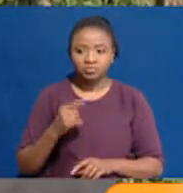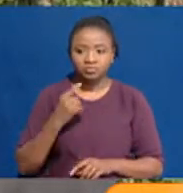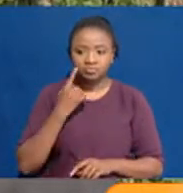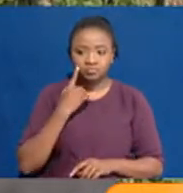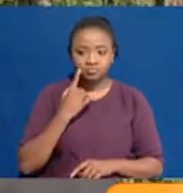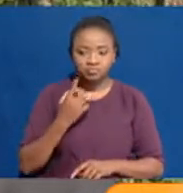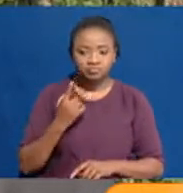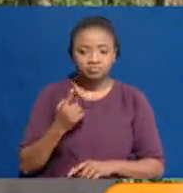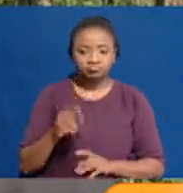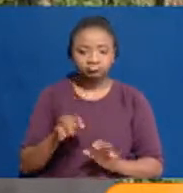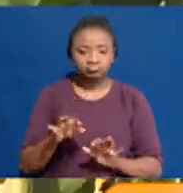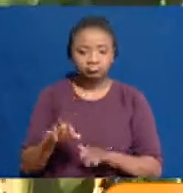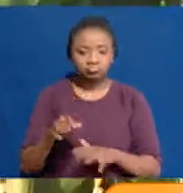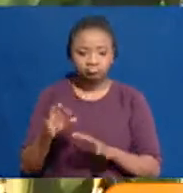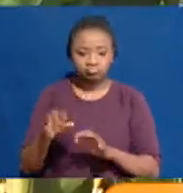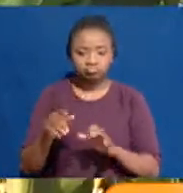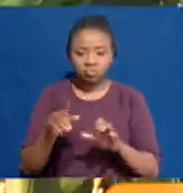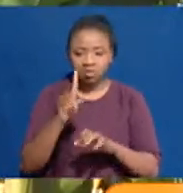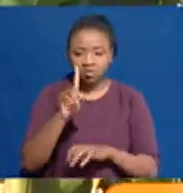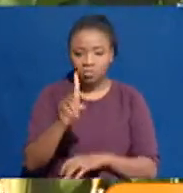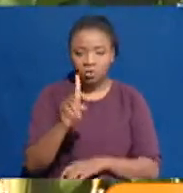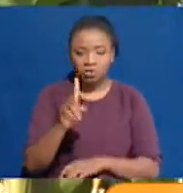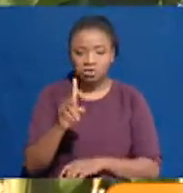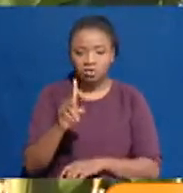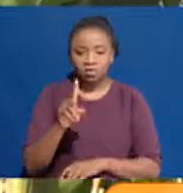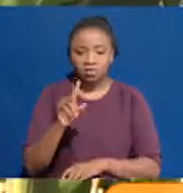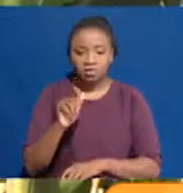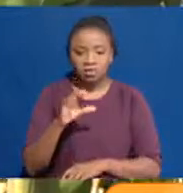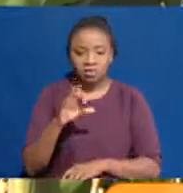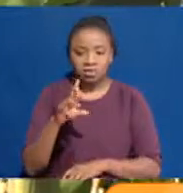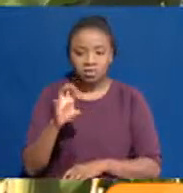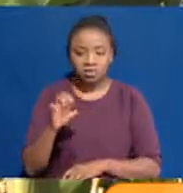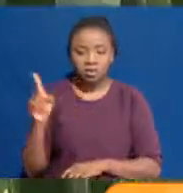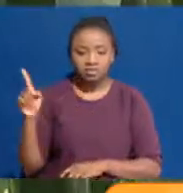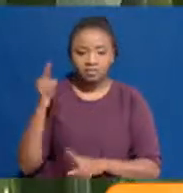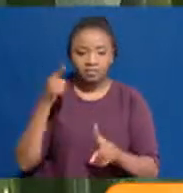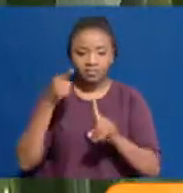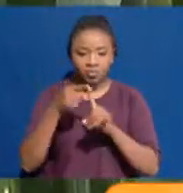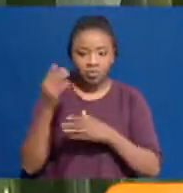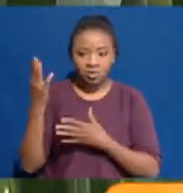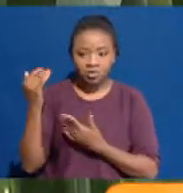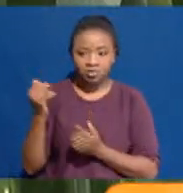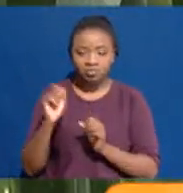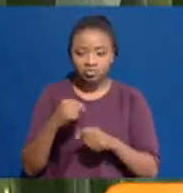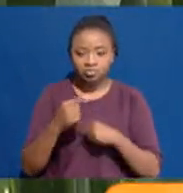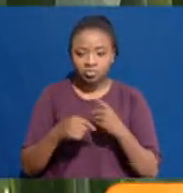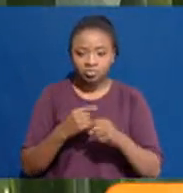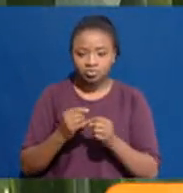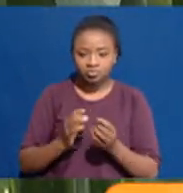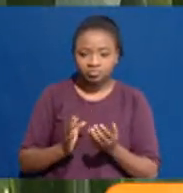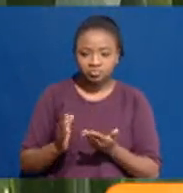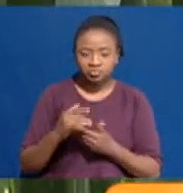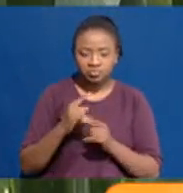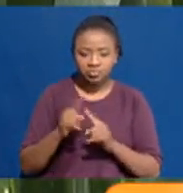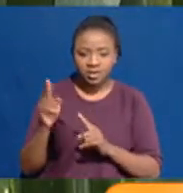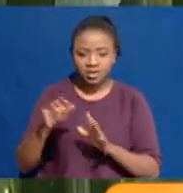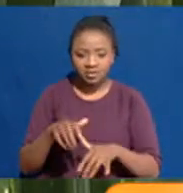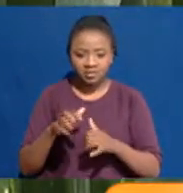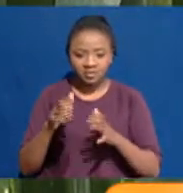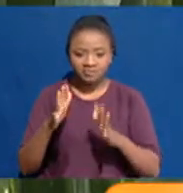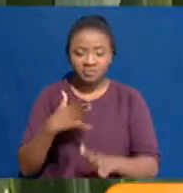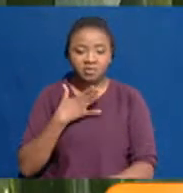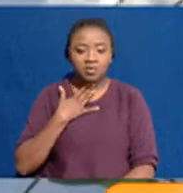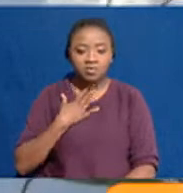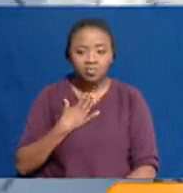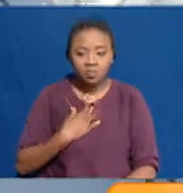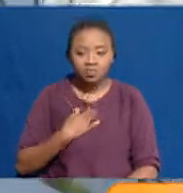makunia 30 kwa heka. Licha ya matarajio ya kuvuna pantosha, wakulima wanaitaka serikali kuhakikisha wanauza mazao yao